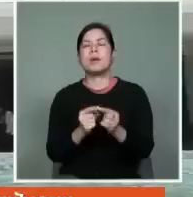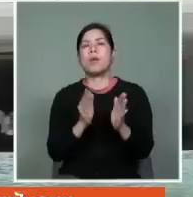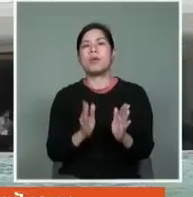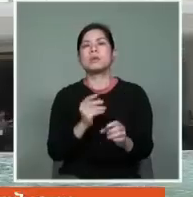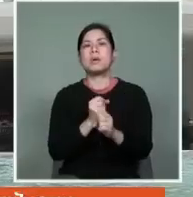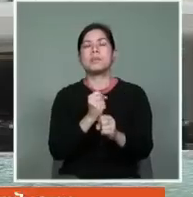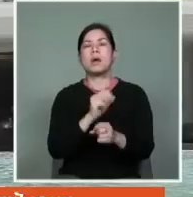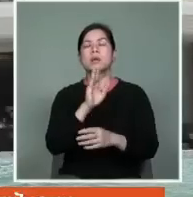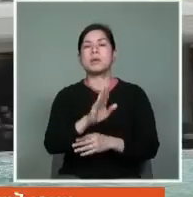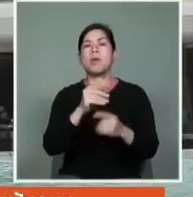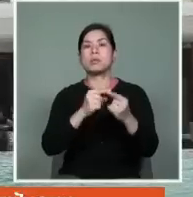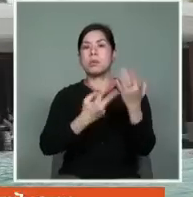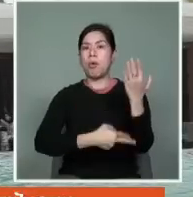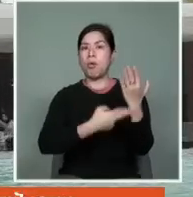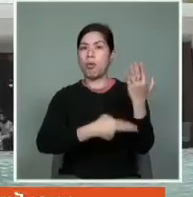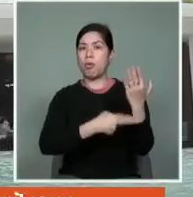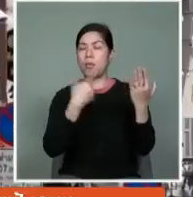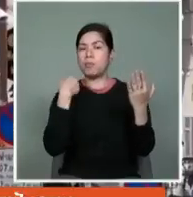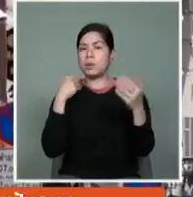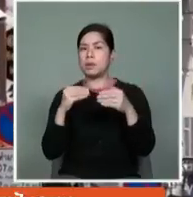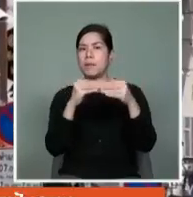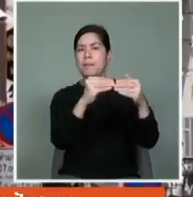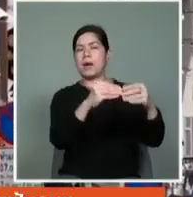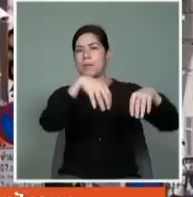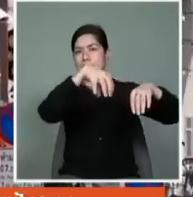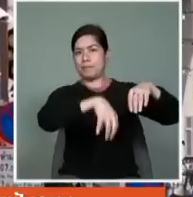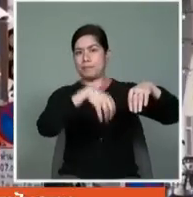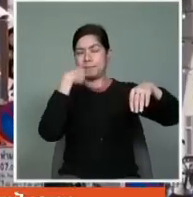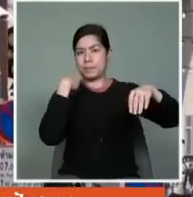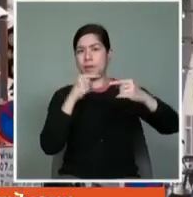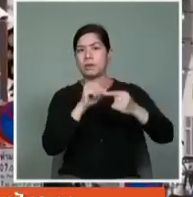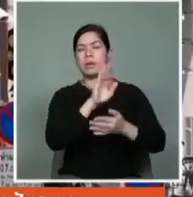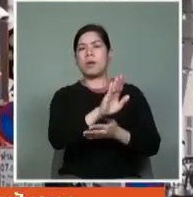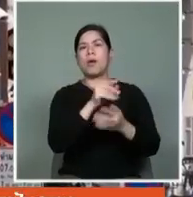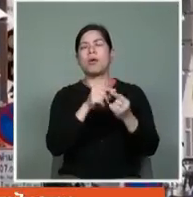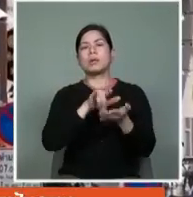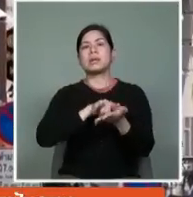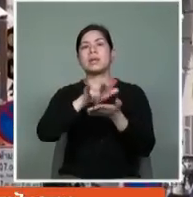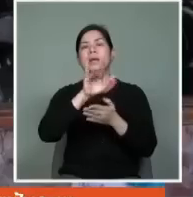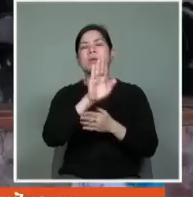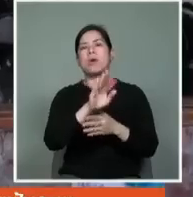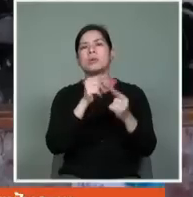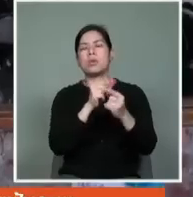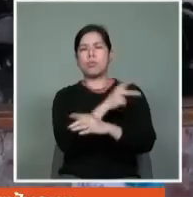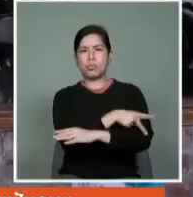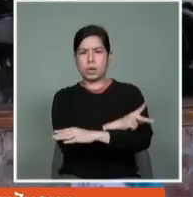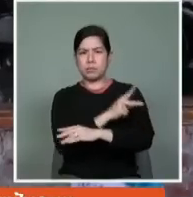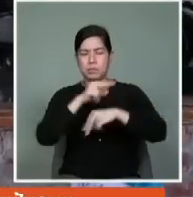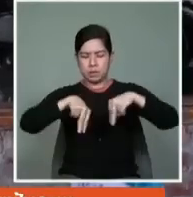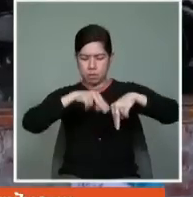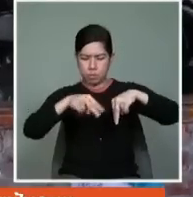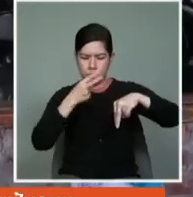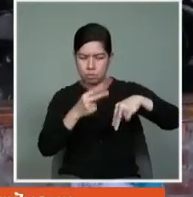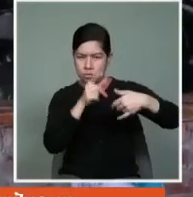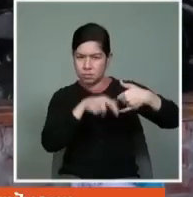ที่กักตัวจะนำไปยังอาคาร X Terminal ภายในท่าอากาศยานภูเก็ตนะคะเพื่อที่จะทำการตรวจหาเชื้อเ